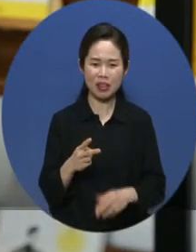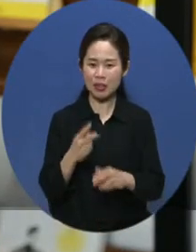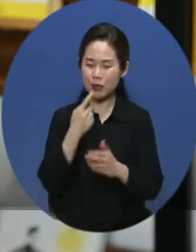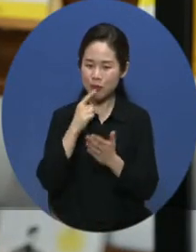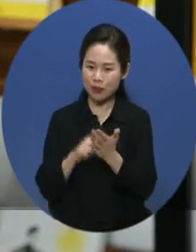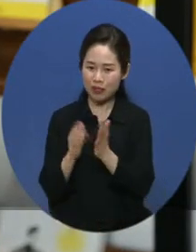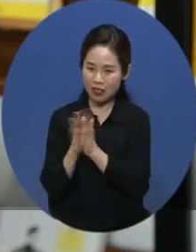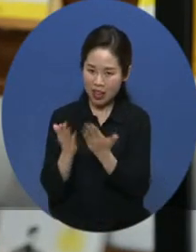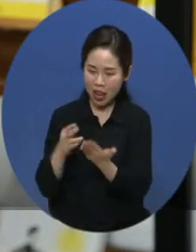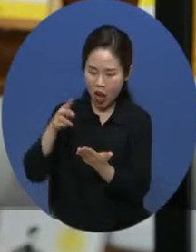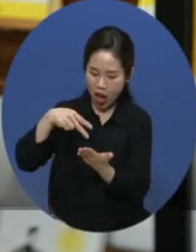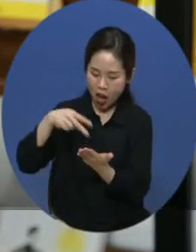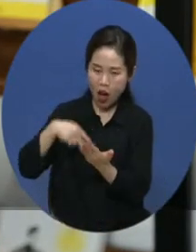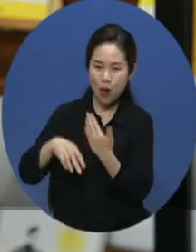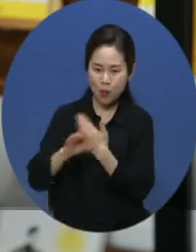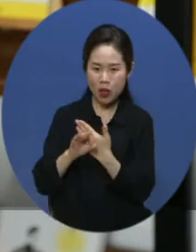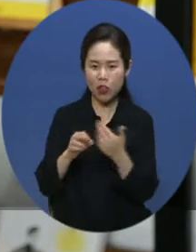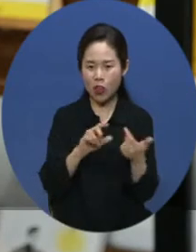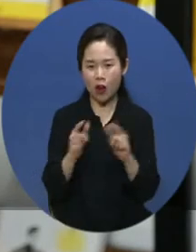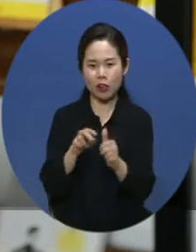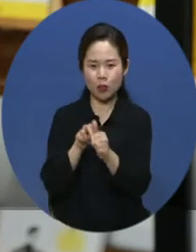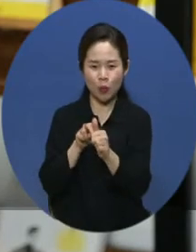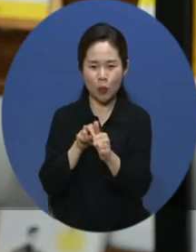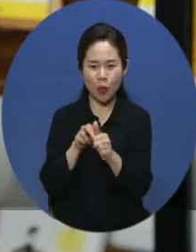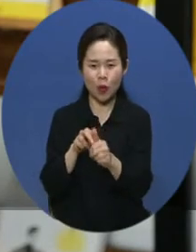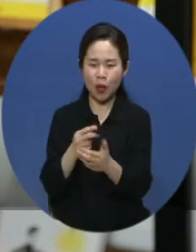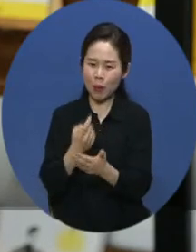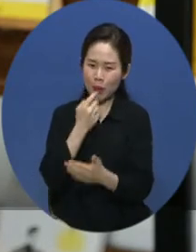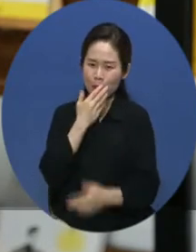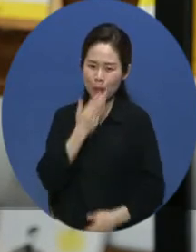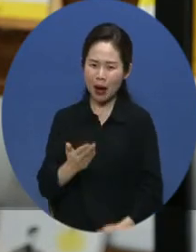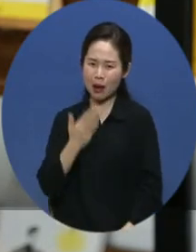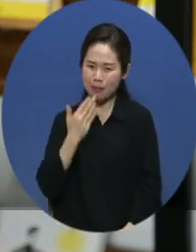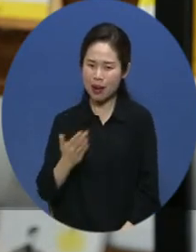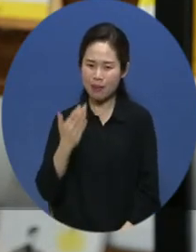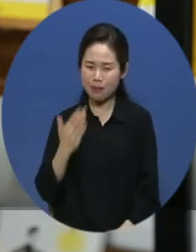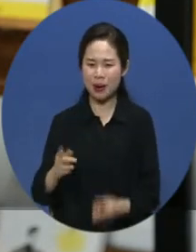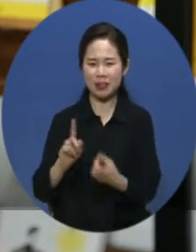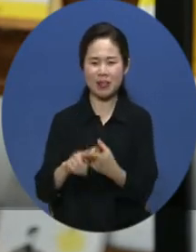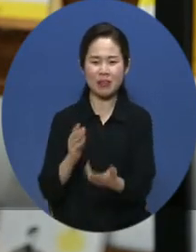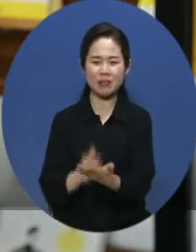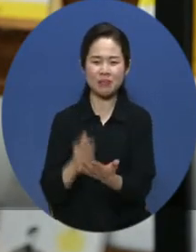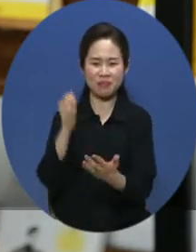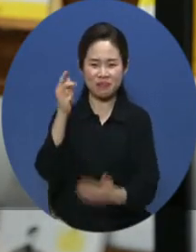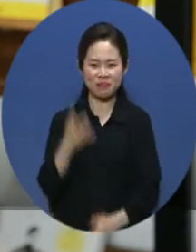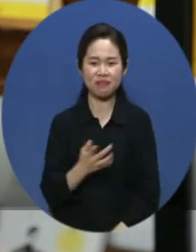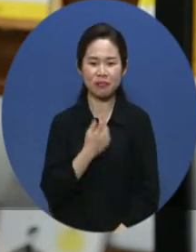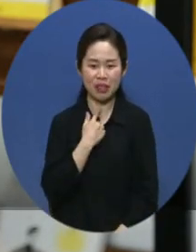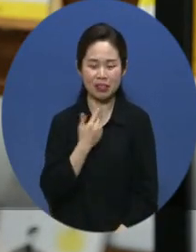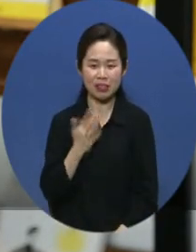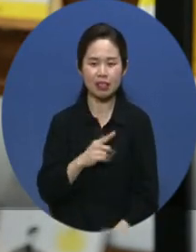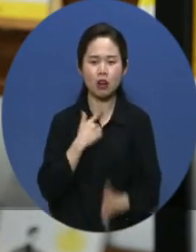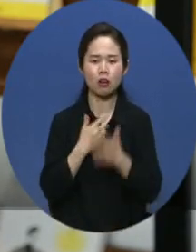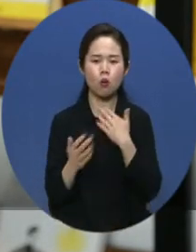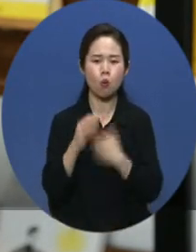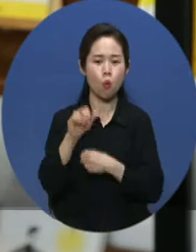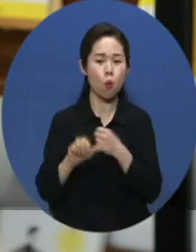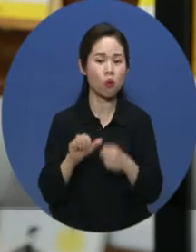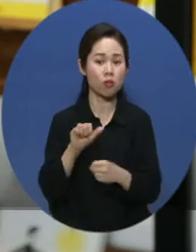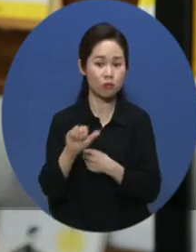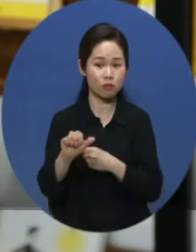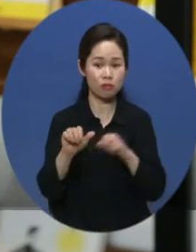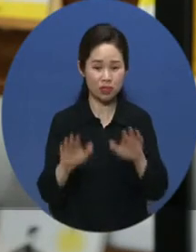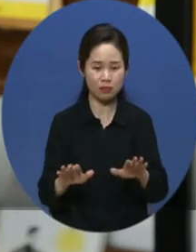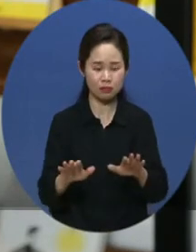더 많은 정보들을 학습할 수 있다 가능성에 대한 이야기들을 굉장히 많이 해왔었는데 이제 한 5년 정도가 지나니까 많은 분들이